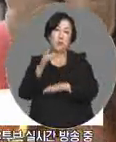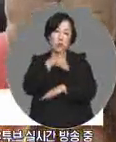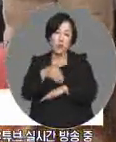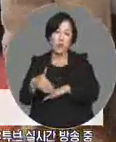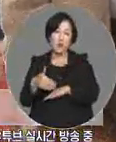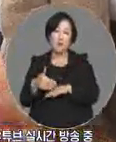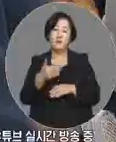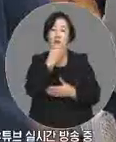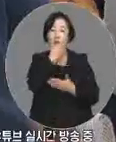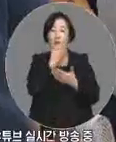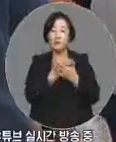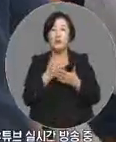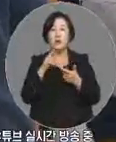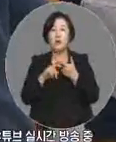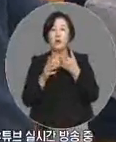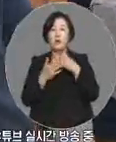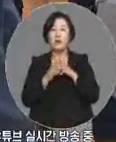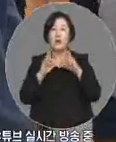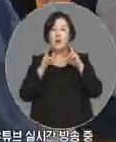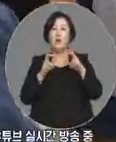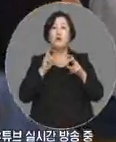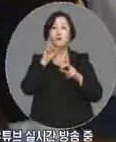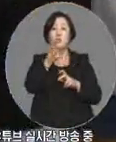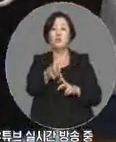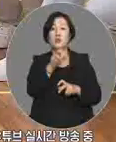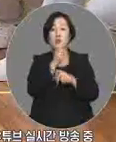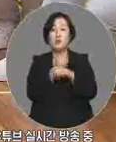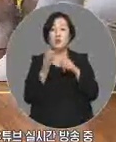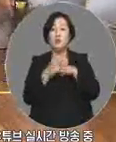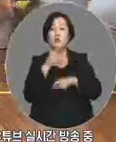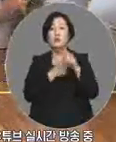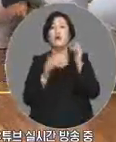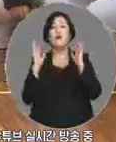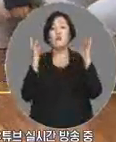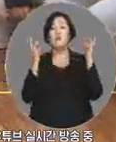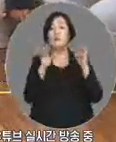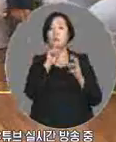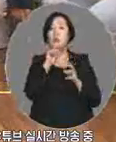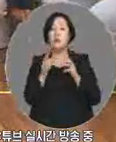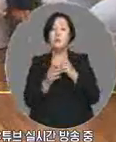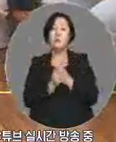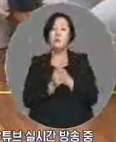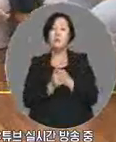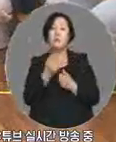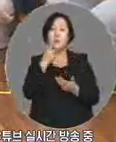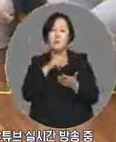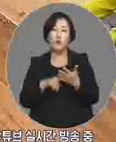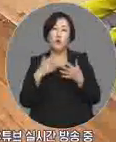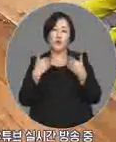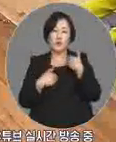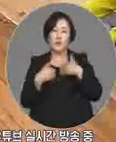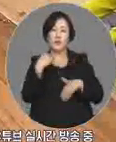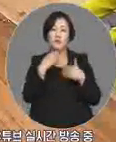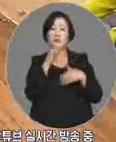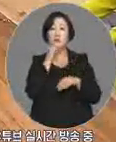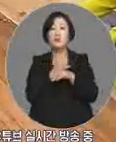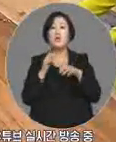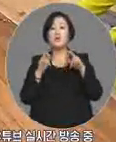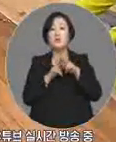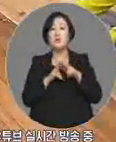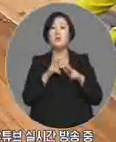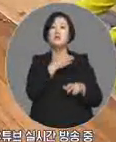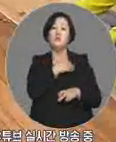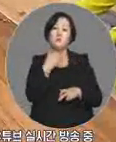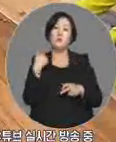공을 던집니다. 작전이 성공하면 헐어성이 터져나옵니다. 쉽고 재미있는 게임을 하며 장애에 대한